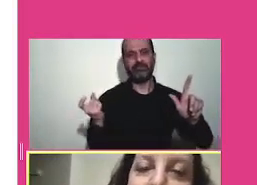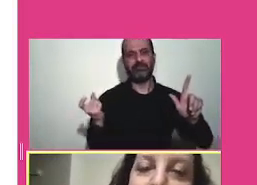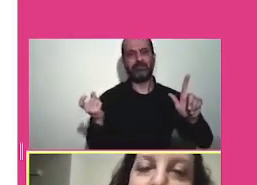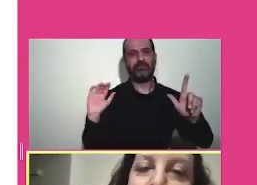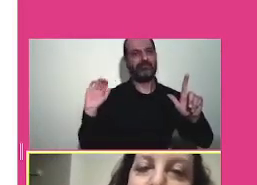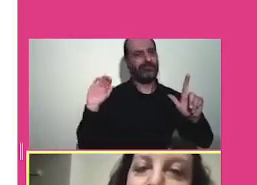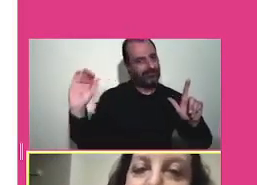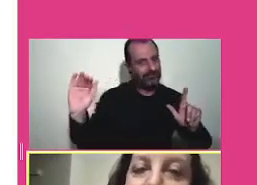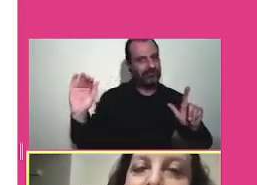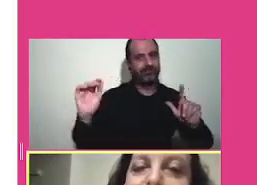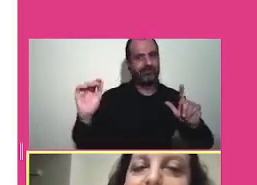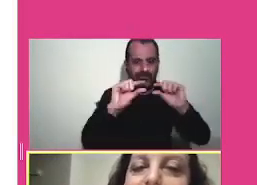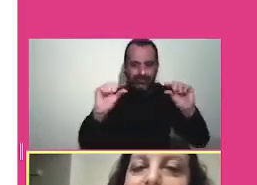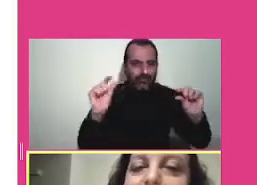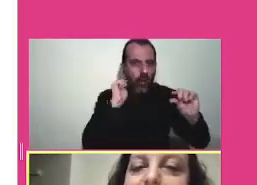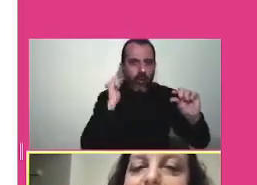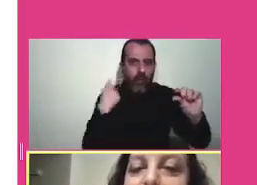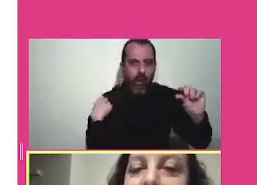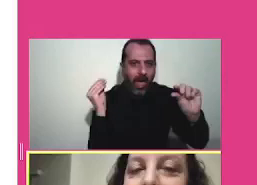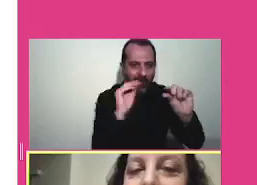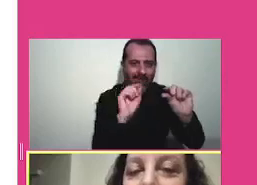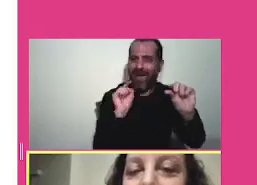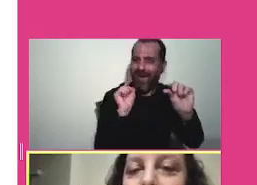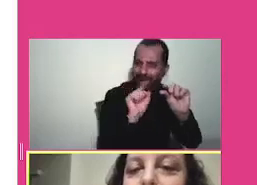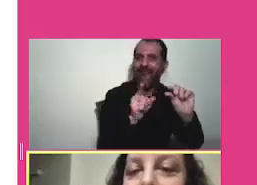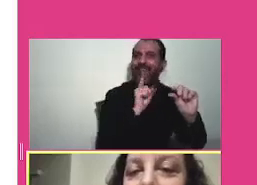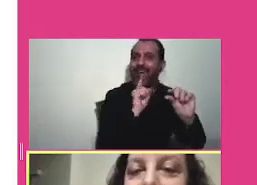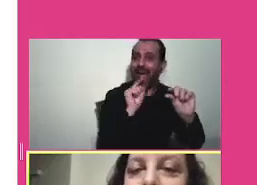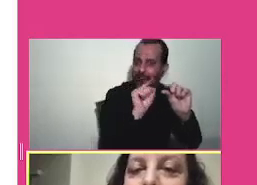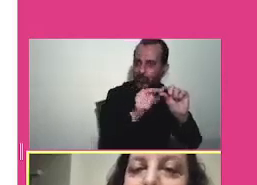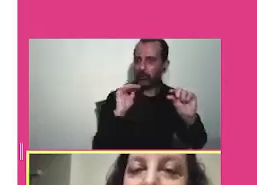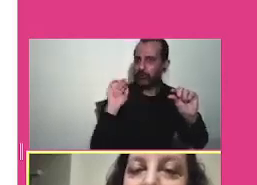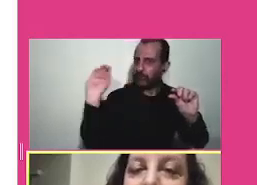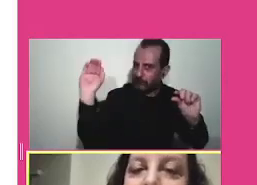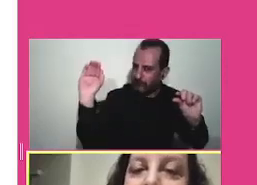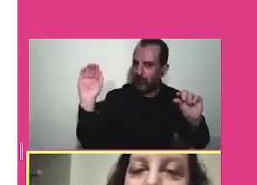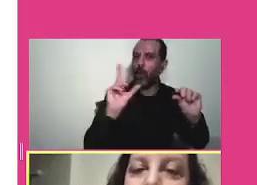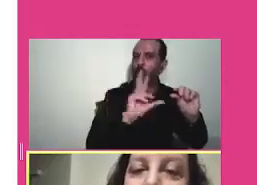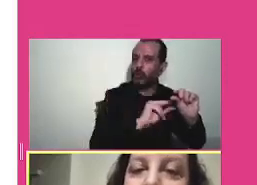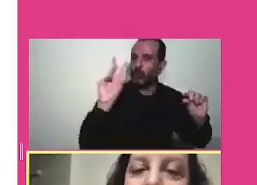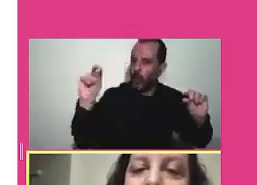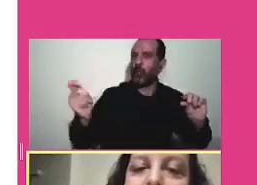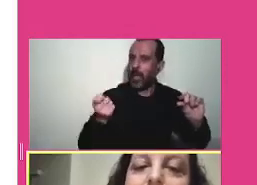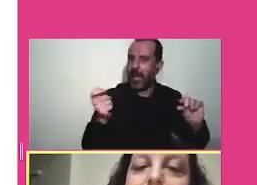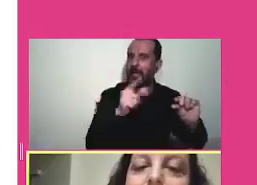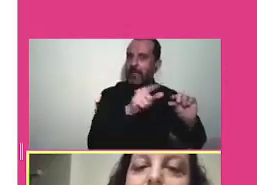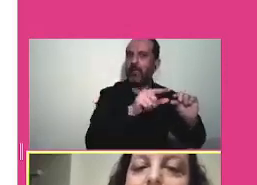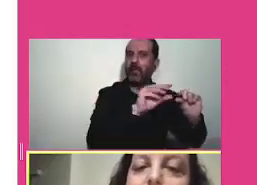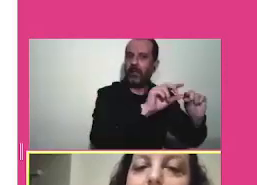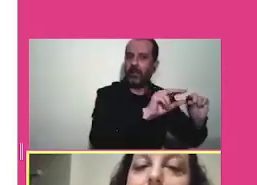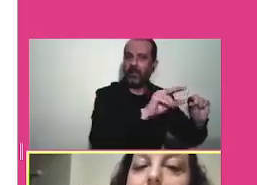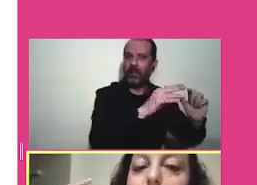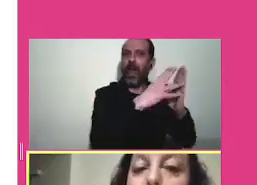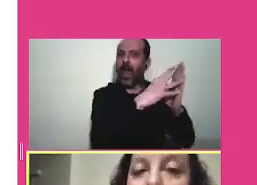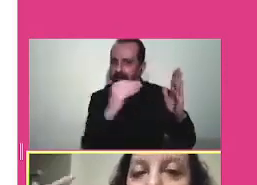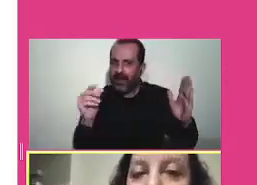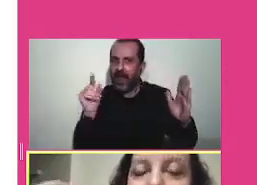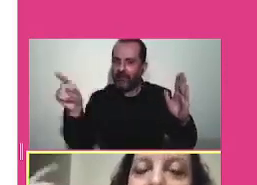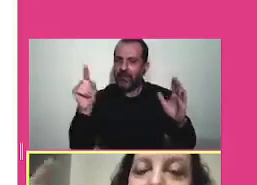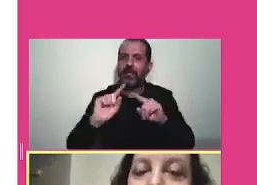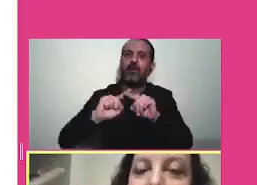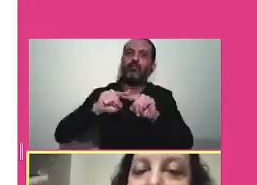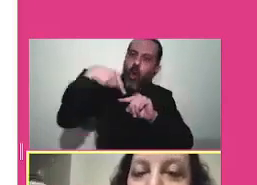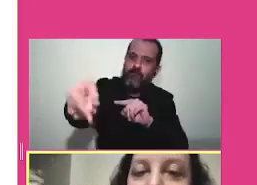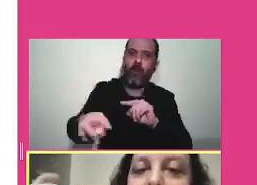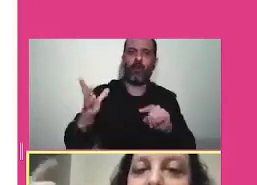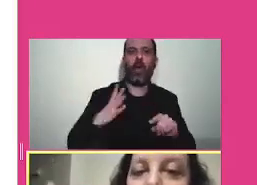Προσκαλώντας το Μπρούζο Ιωάννη να κάνει με τη σειρά του και εκείνος να συμμετάσχει σε αυτό το challenge και να ποστάρει